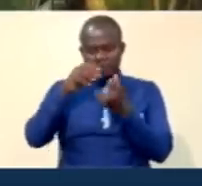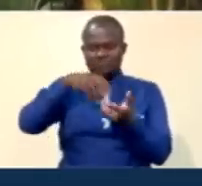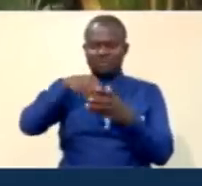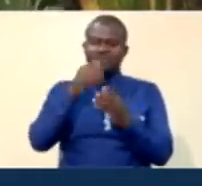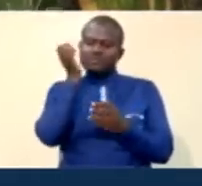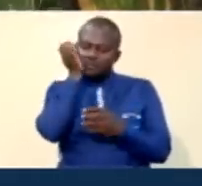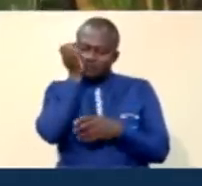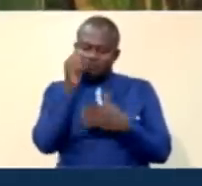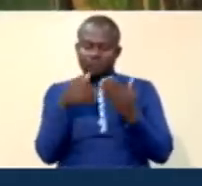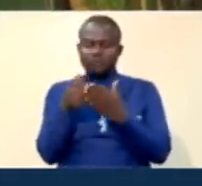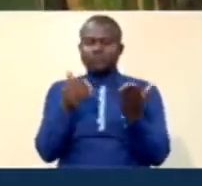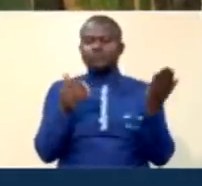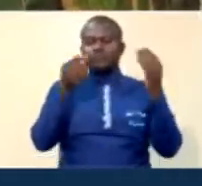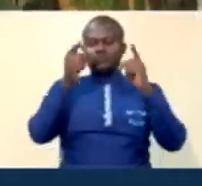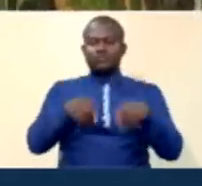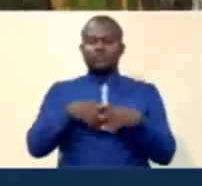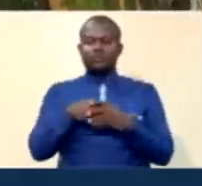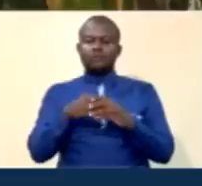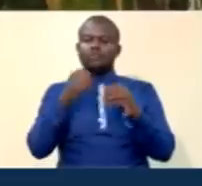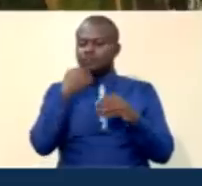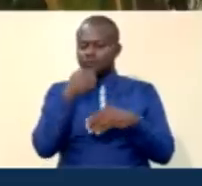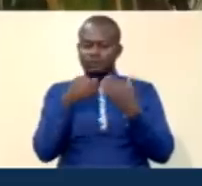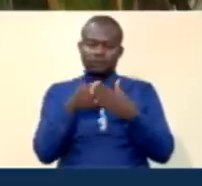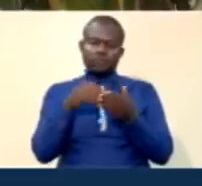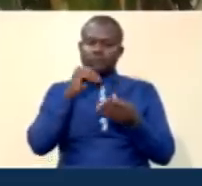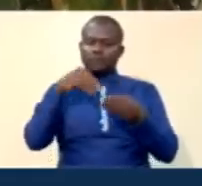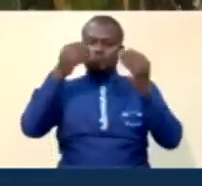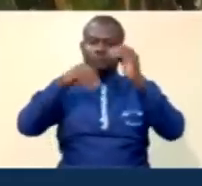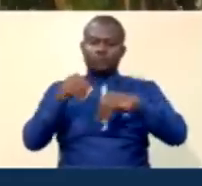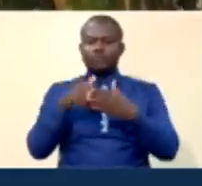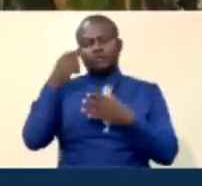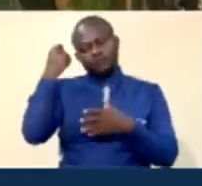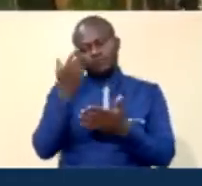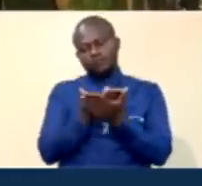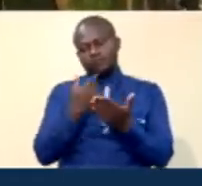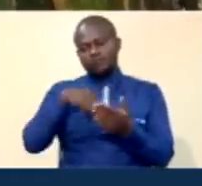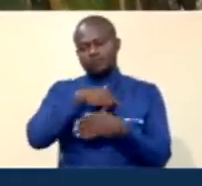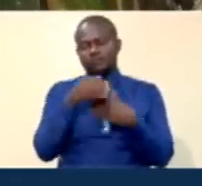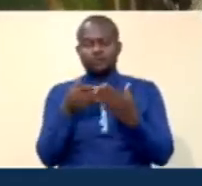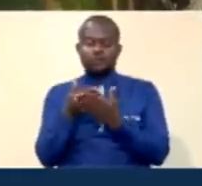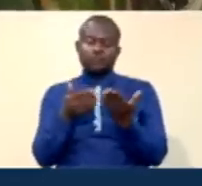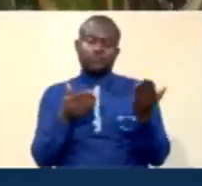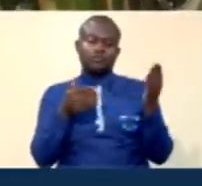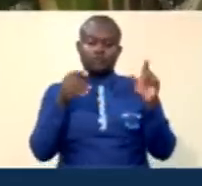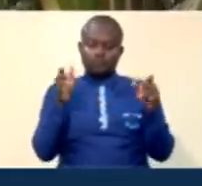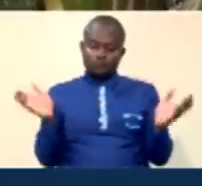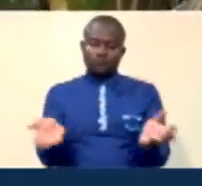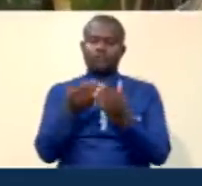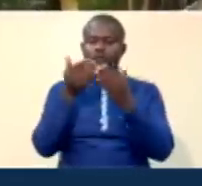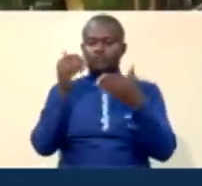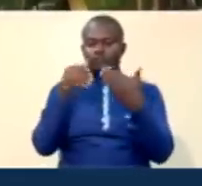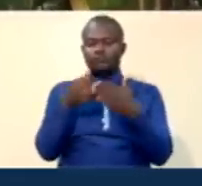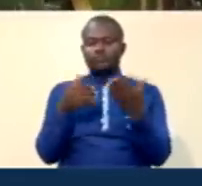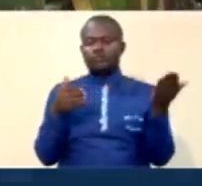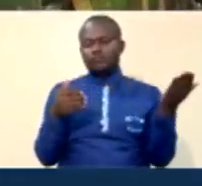bya bishyimbo ya myunyungugu izajya kubishyimbo igena kubigori ibitanga umusaruro. Icyo dusabwa rero nuko amuhinze tumushishikariza